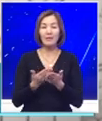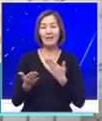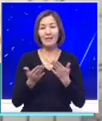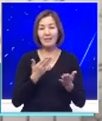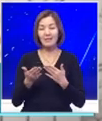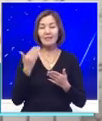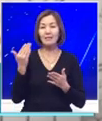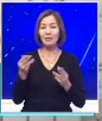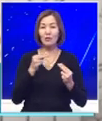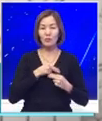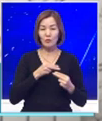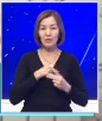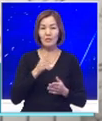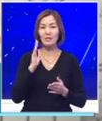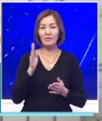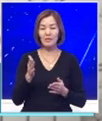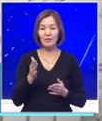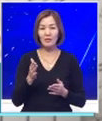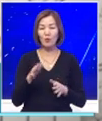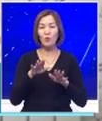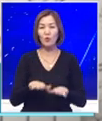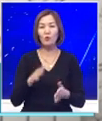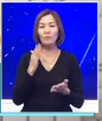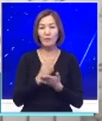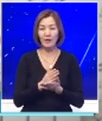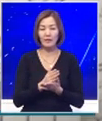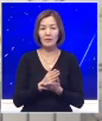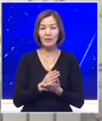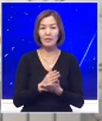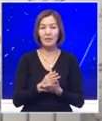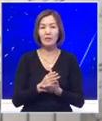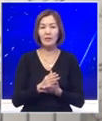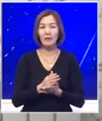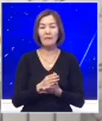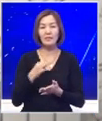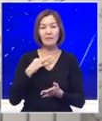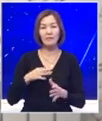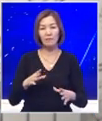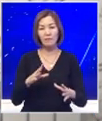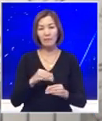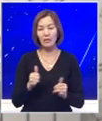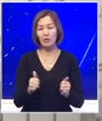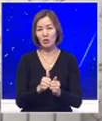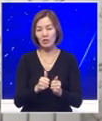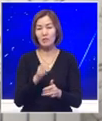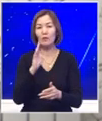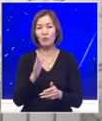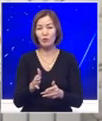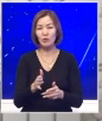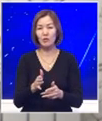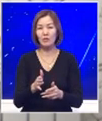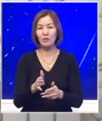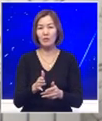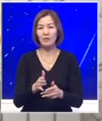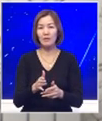істейтін болсаңдар, істегілеріңіз келсе, орындар бар, жұмысқа кіріңіздер, балаңызда не болады, өзіңізде ұшақта жүресіз